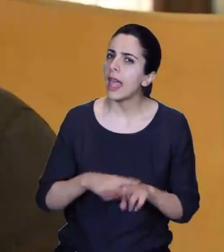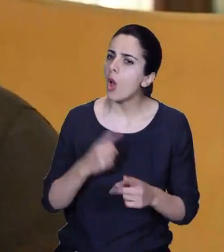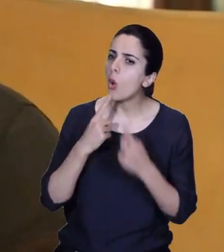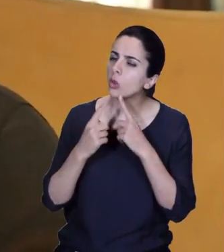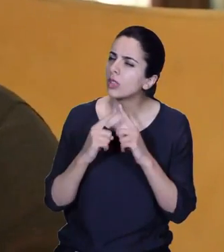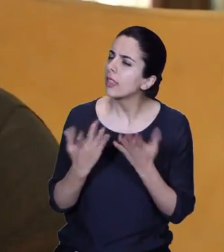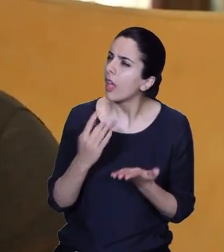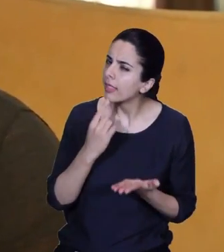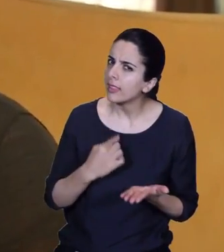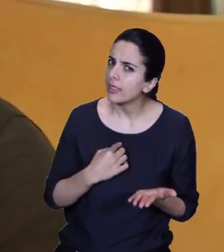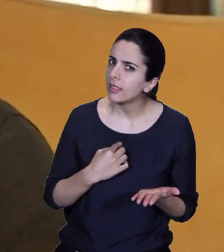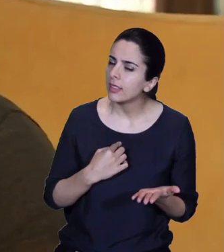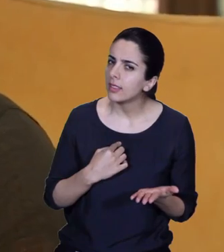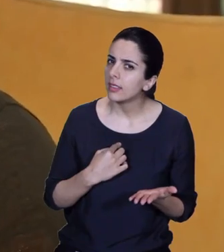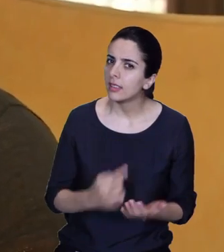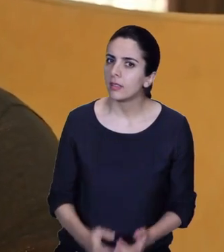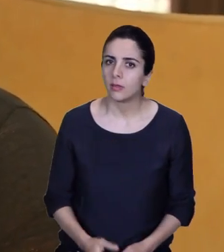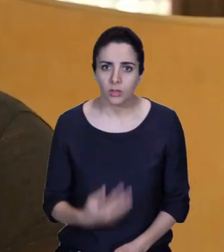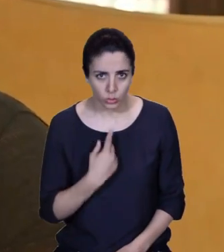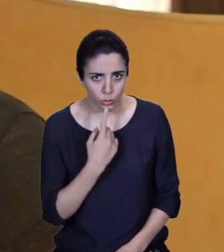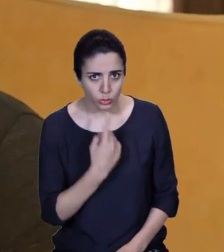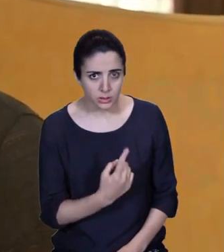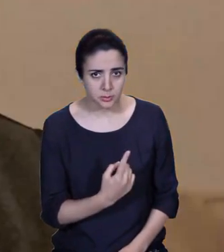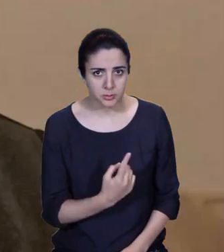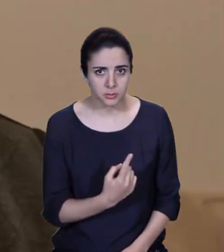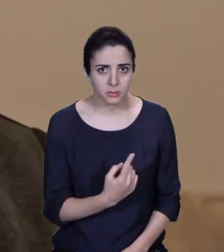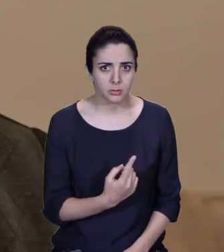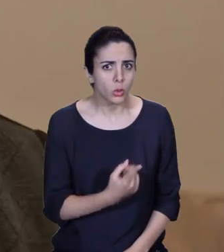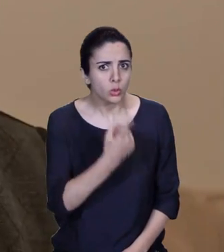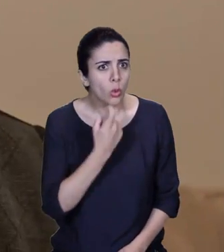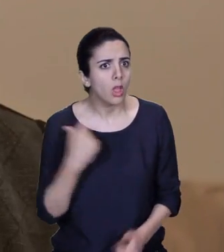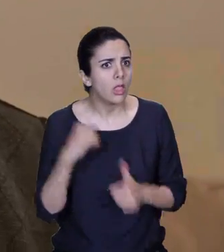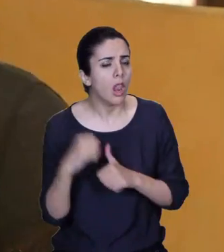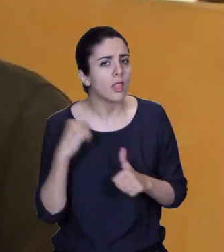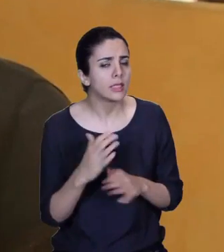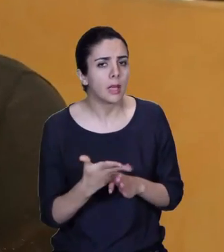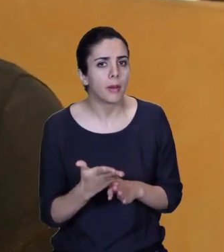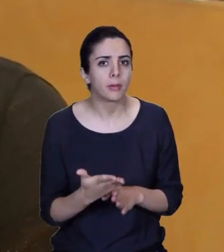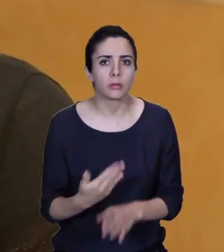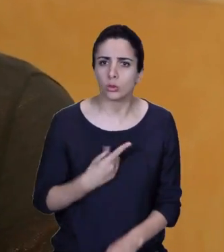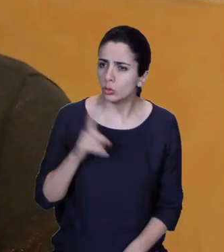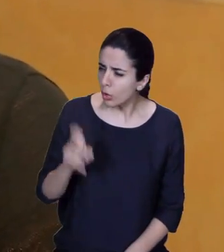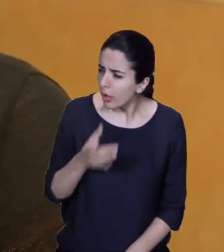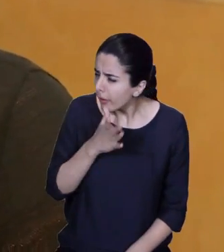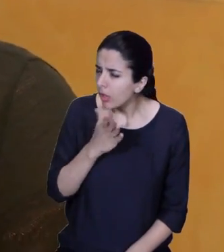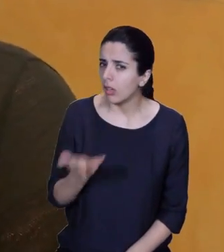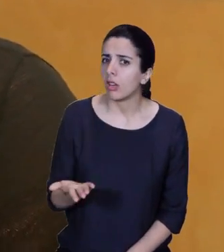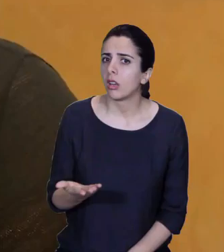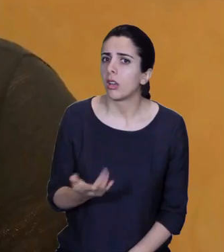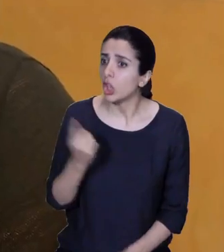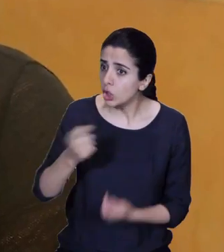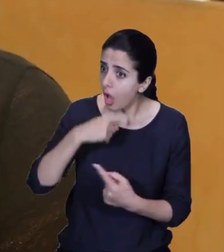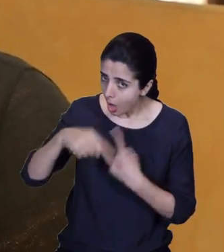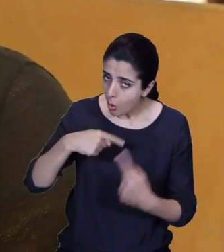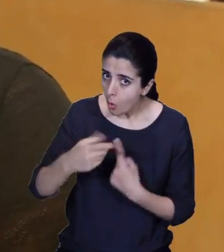Yener'le ne konuştum demiştin? Söyledim ya Sevim. Niye sorup duruyorsun? Niye soracağım ayol? Madem